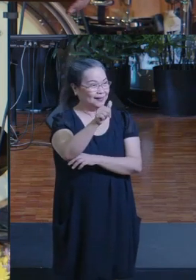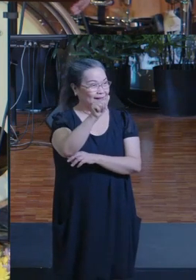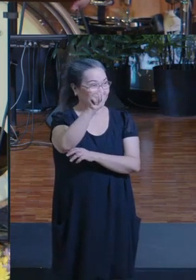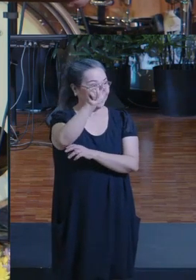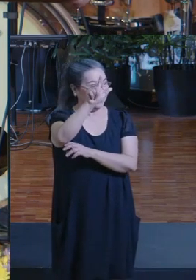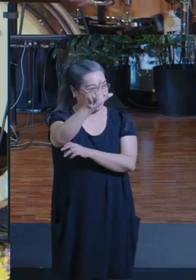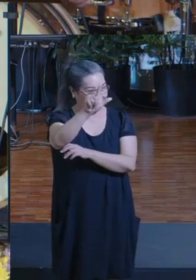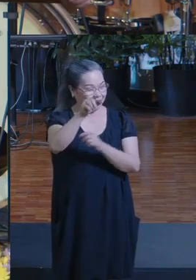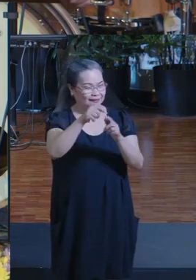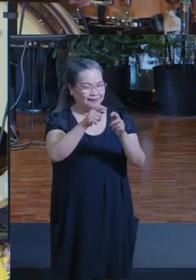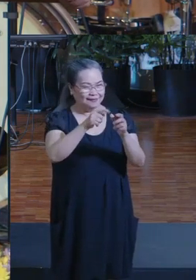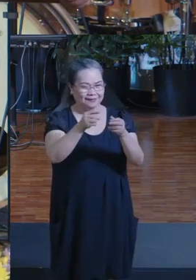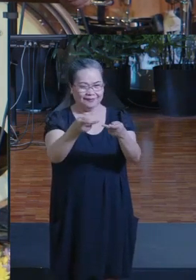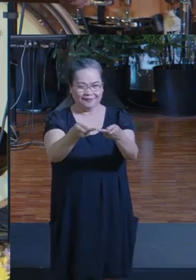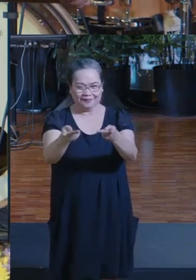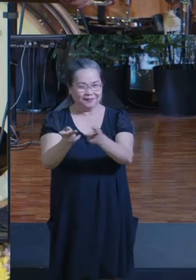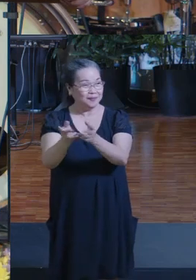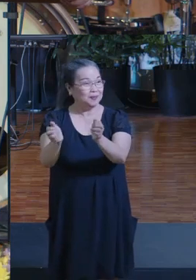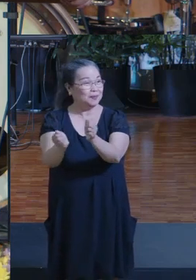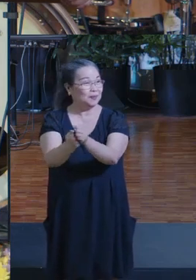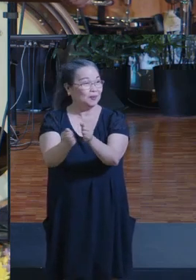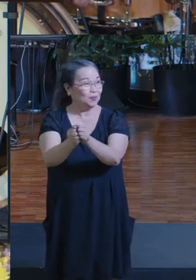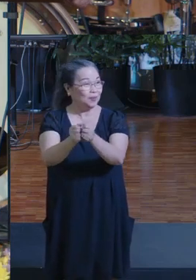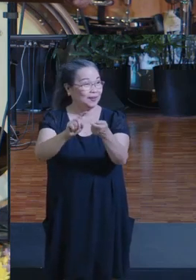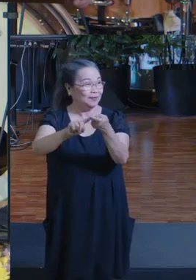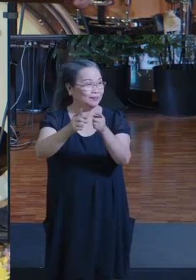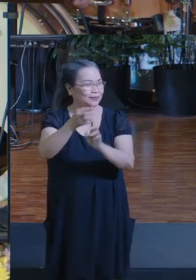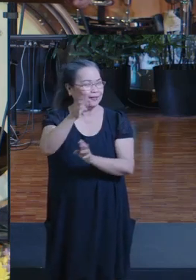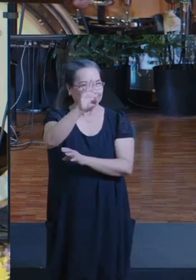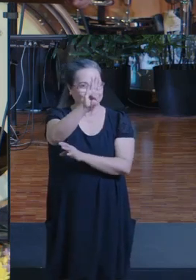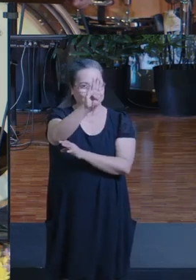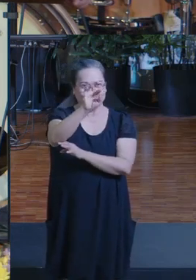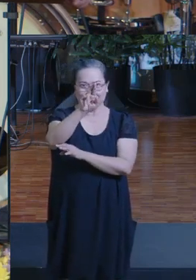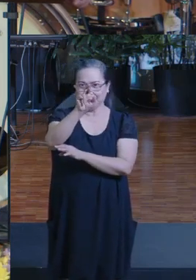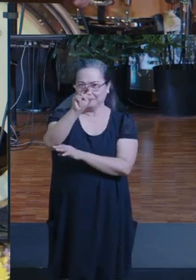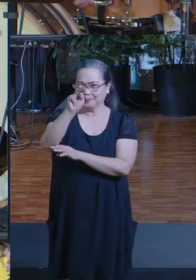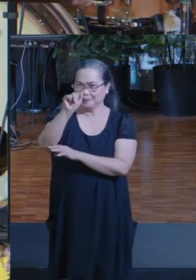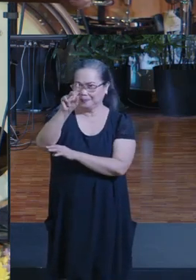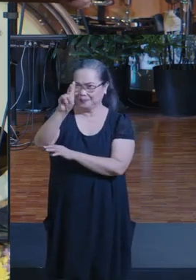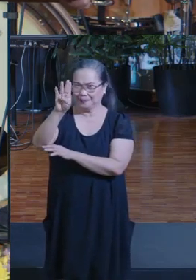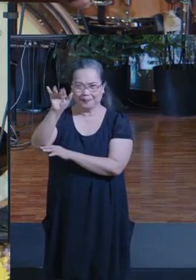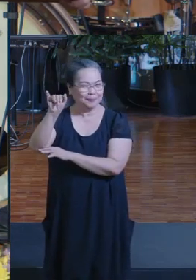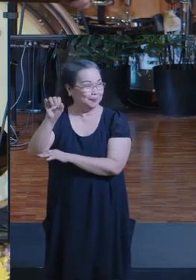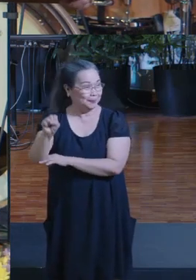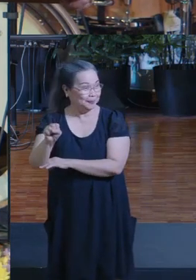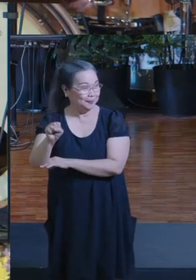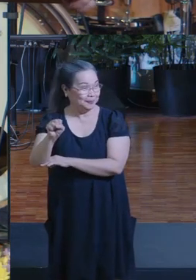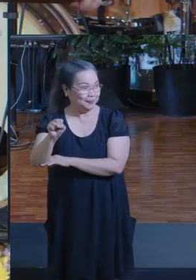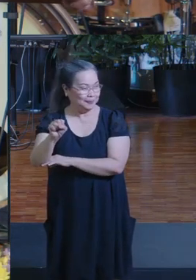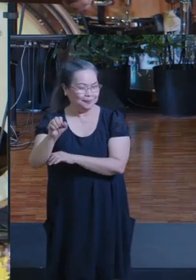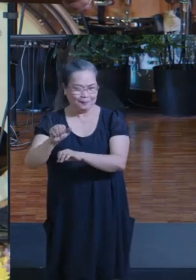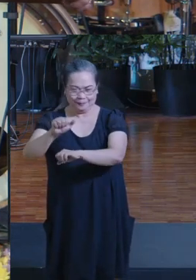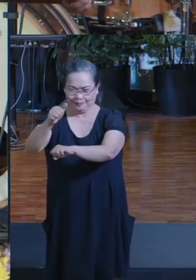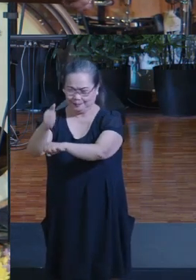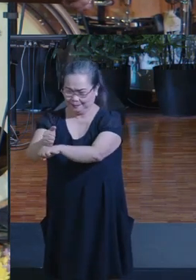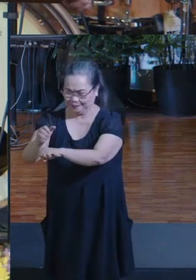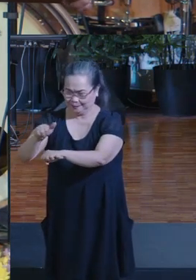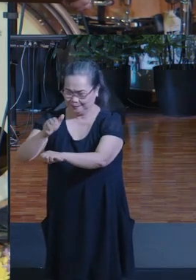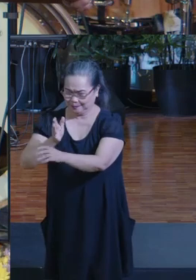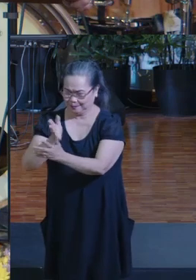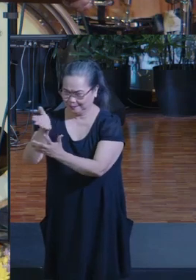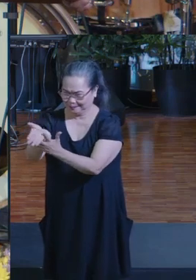Barnabas. Sila ay umikot sa area ng Galatia at doon ay inikutan nila yung mga churches